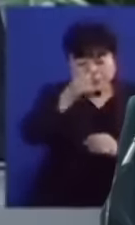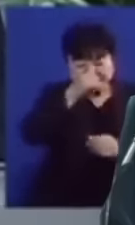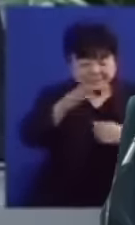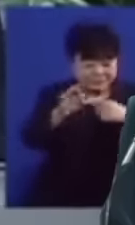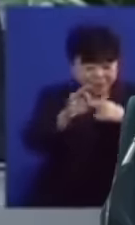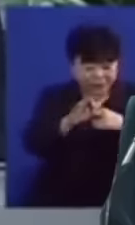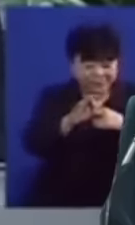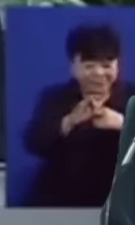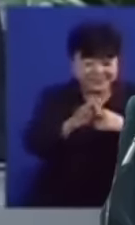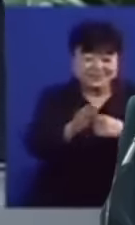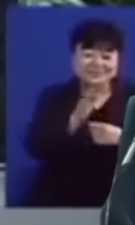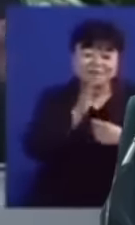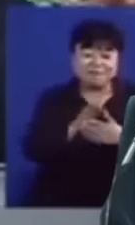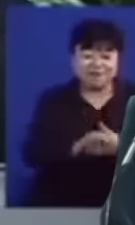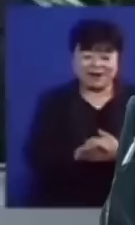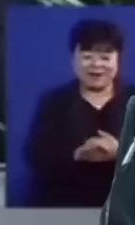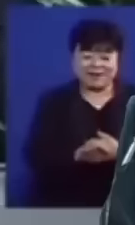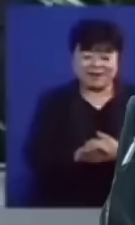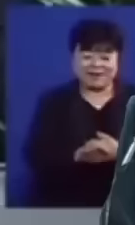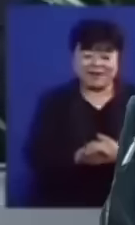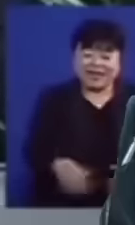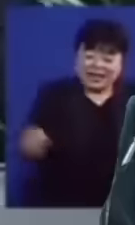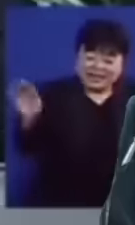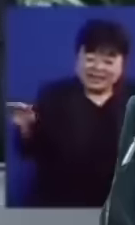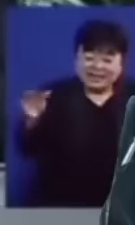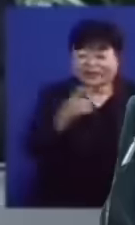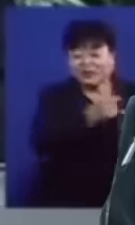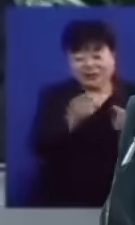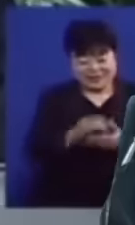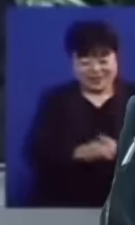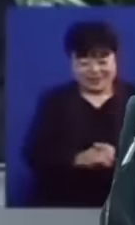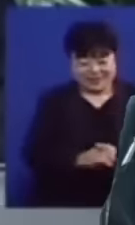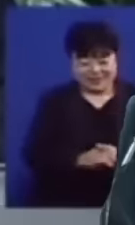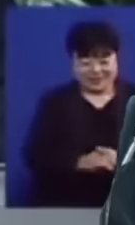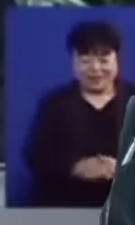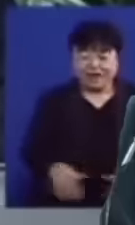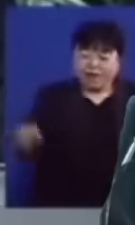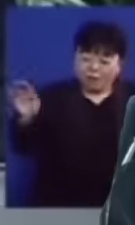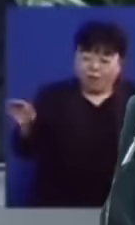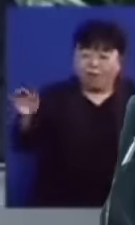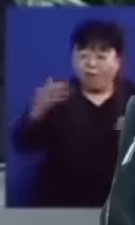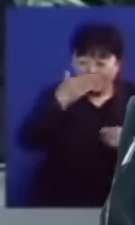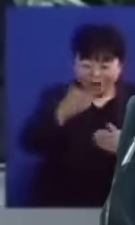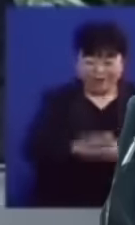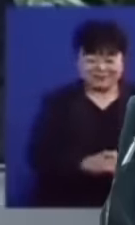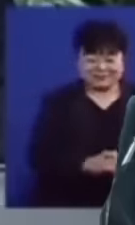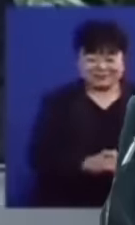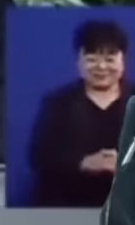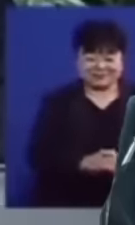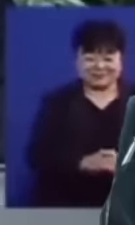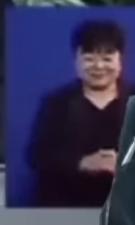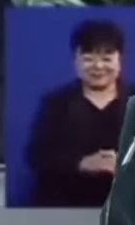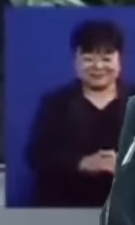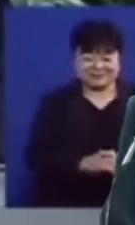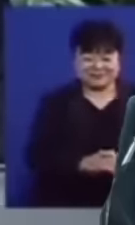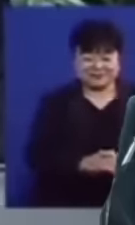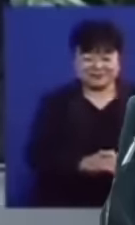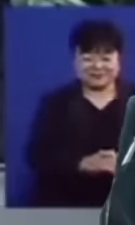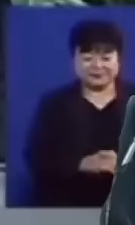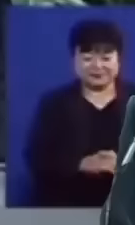있으면 정말 양쪽 날개 다른 것과 같은 것입니다. 훌훌 날아갈 수가 있는 것입니다.